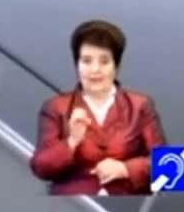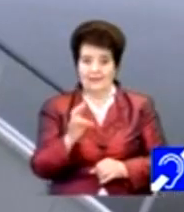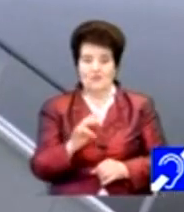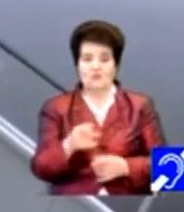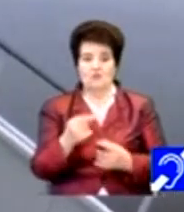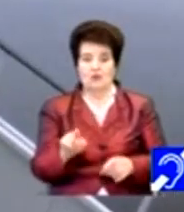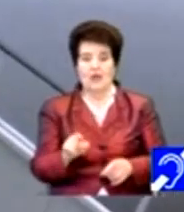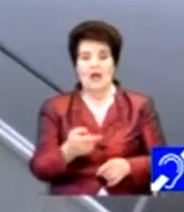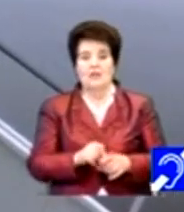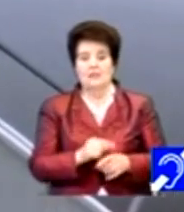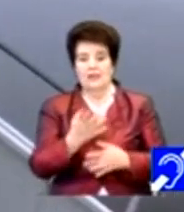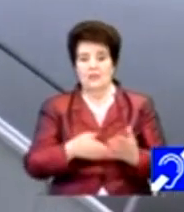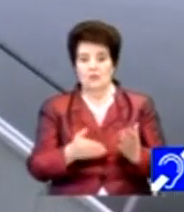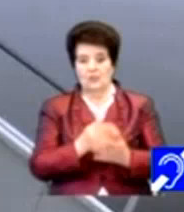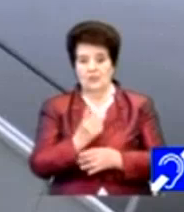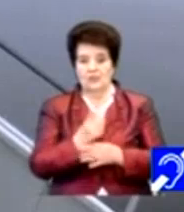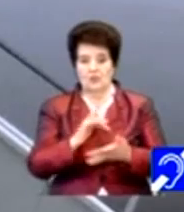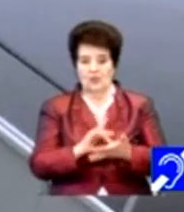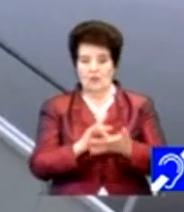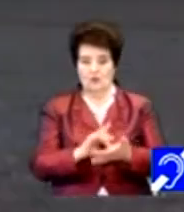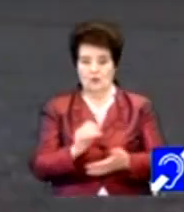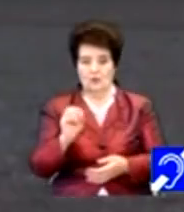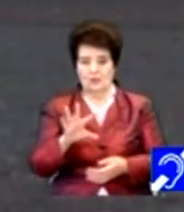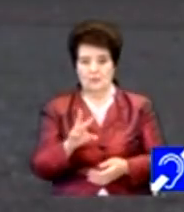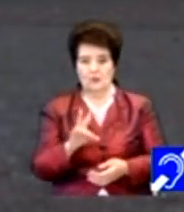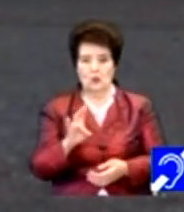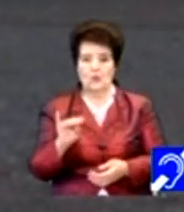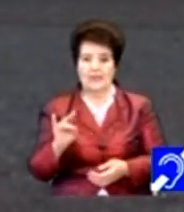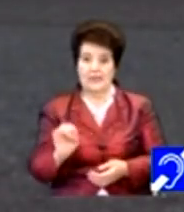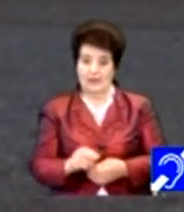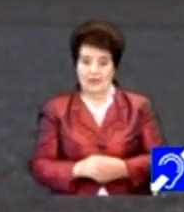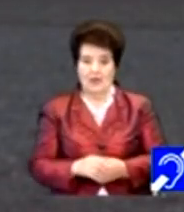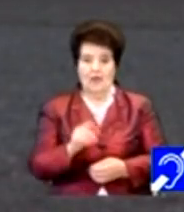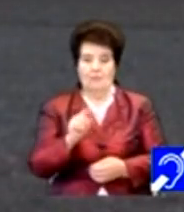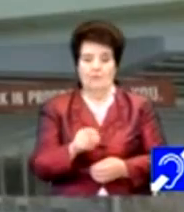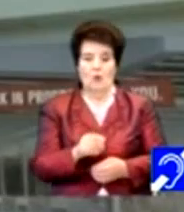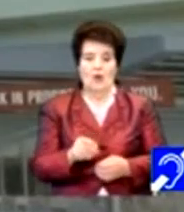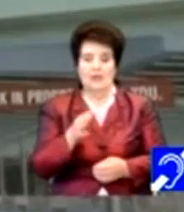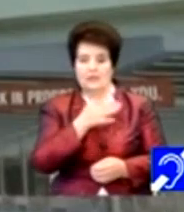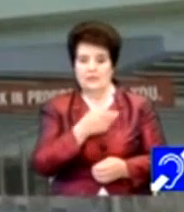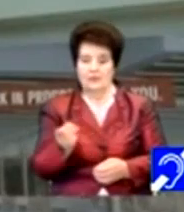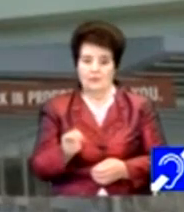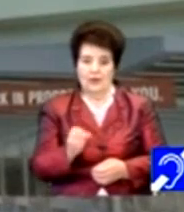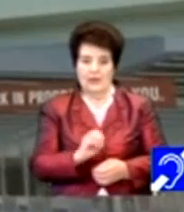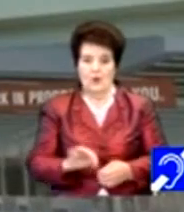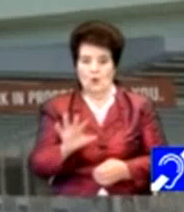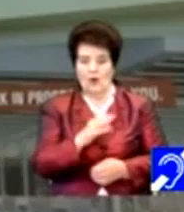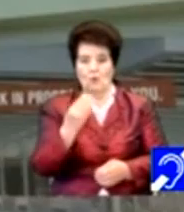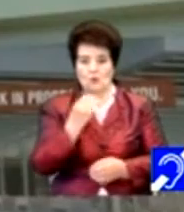asociate acestei zone să anuleze interdicțiile de călătorie până pe 15 iunie. Îndemnul executivului european a fost transmis pe fondul